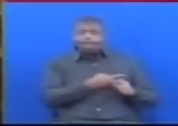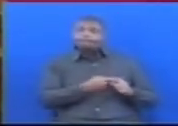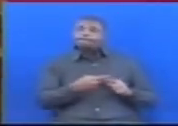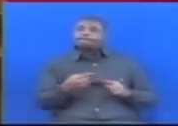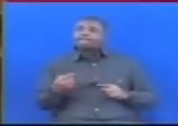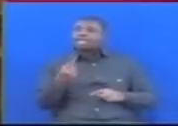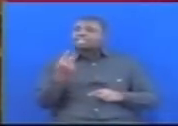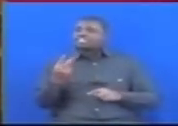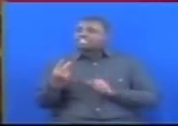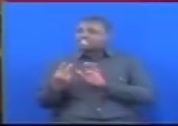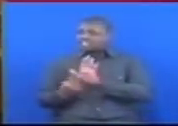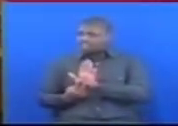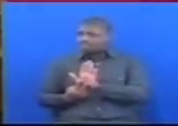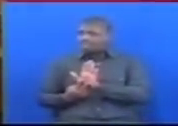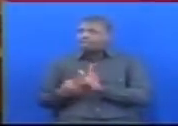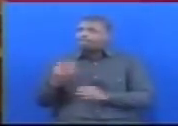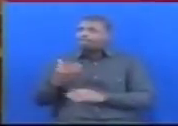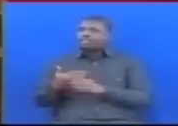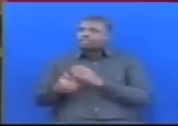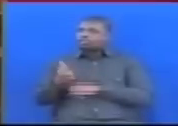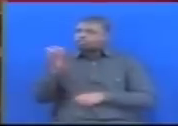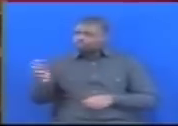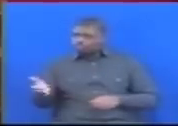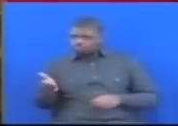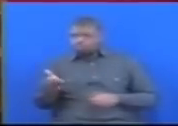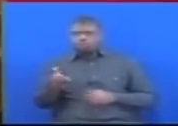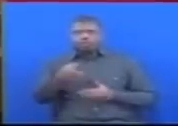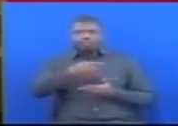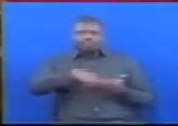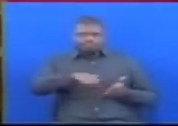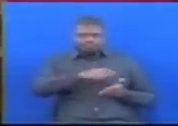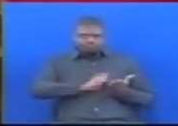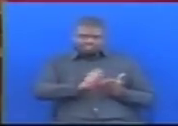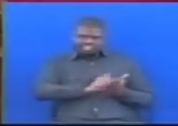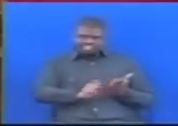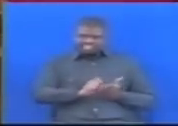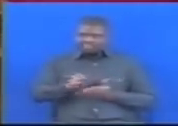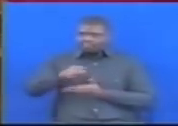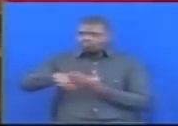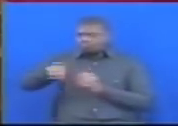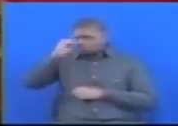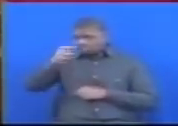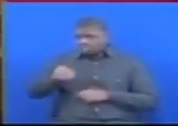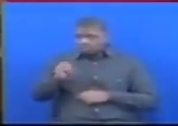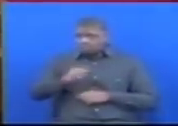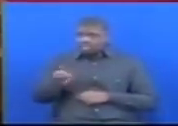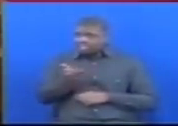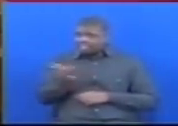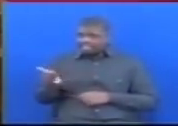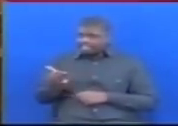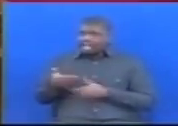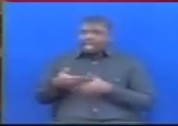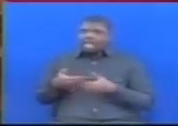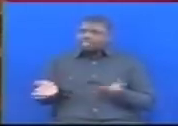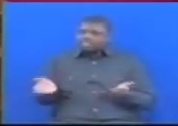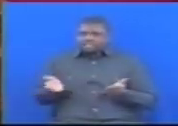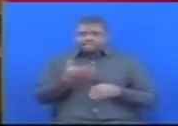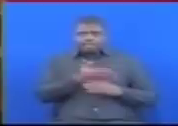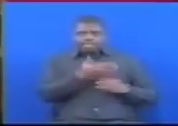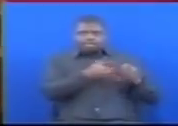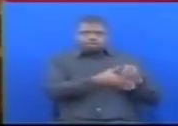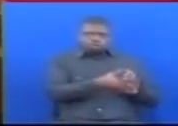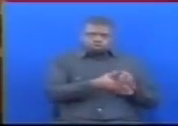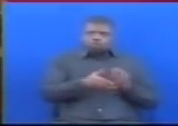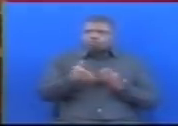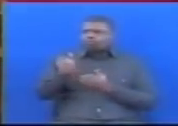127 zina majengo kwa ajili ya ofisi na vituo vya polisi, na wilaya 41 zilizobaki hazina majengo kwa ajili ya ofisi na vituo vya polisi